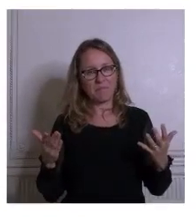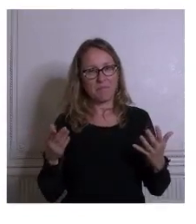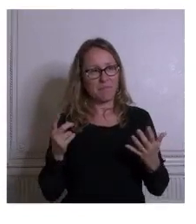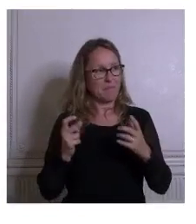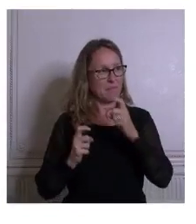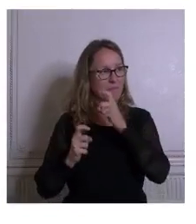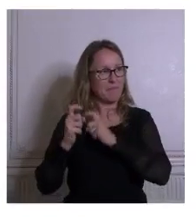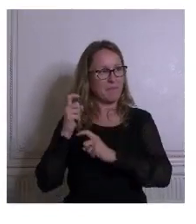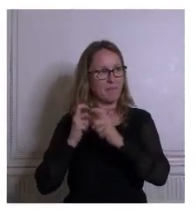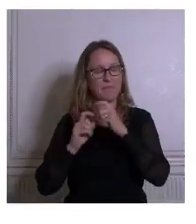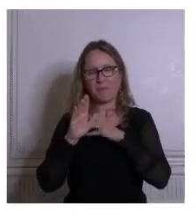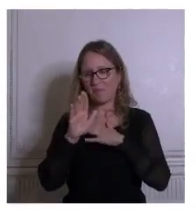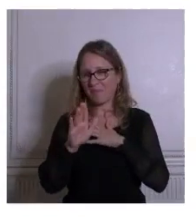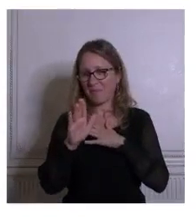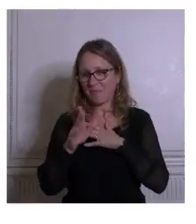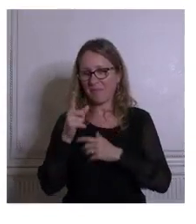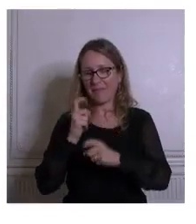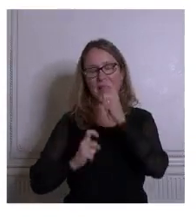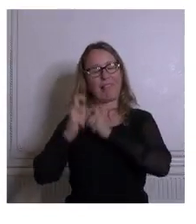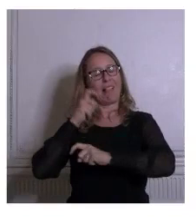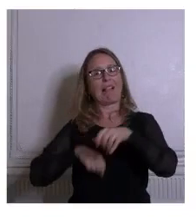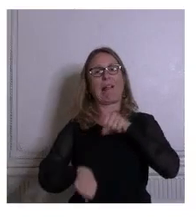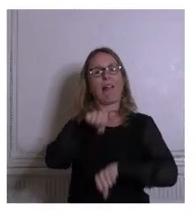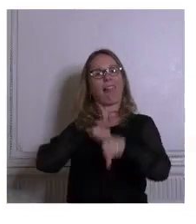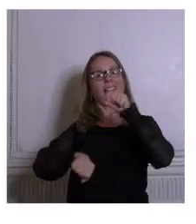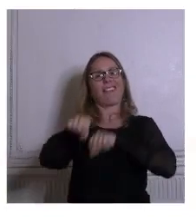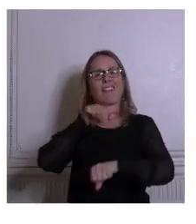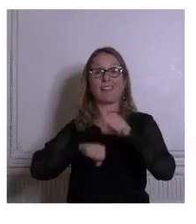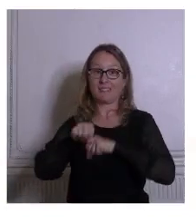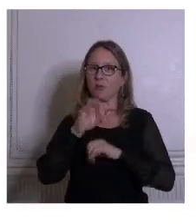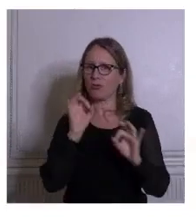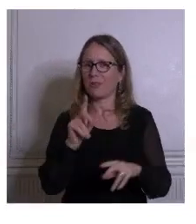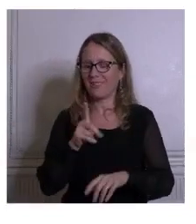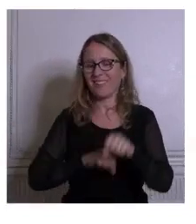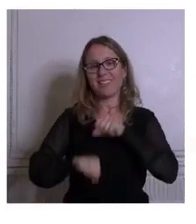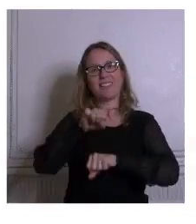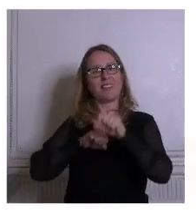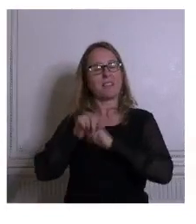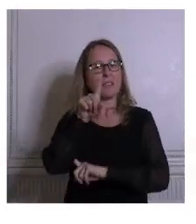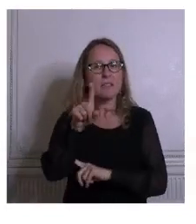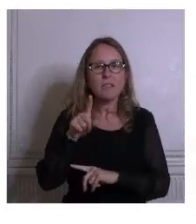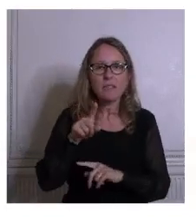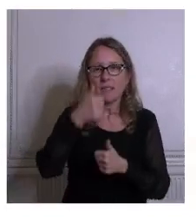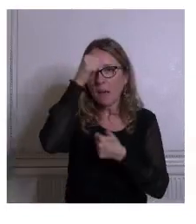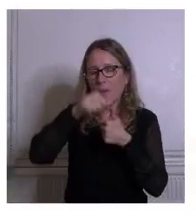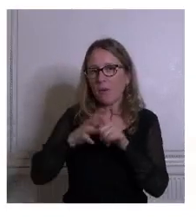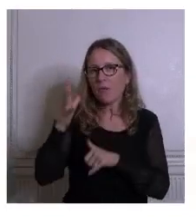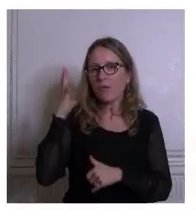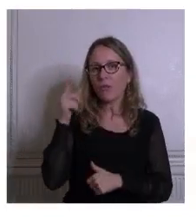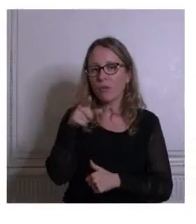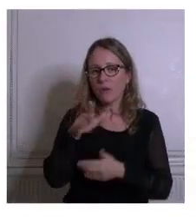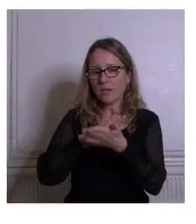ce procès-verbal appelle des remarques de votre part, Madame Dumont? N'ayant pas participé à ce conseil, je préfère